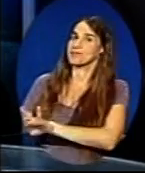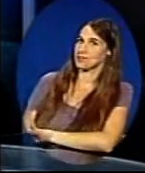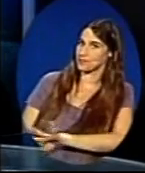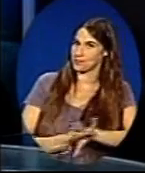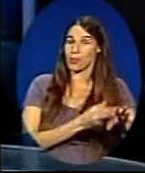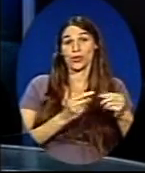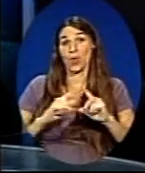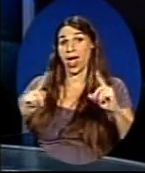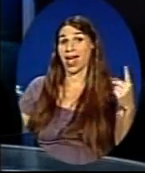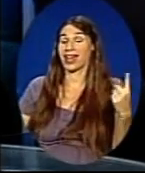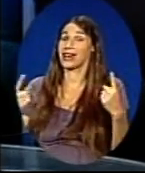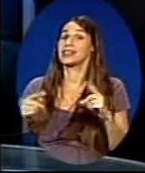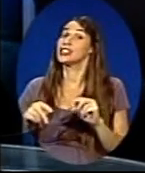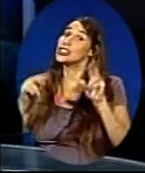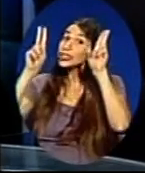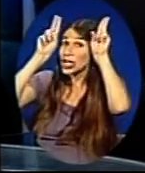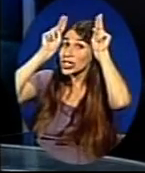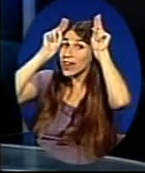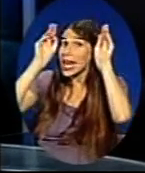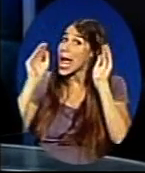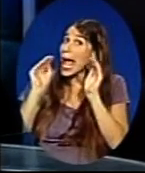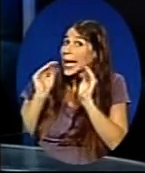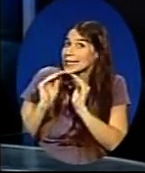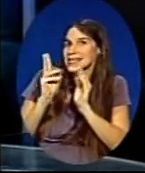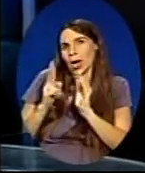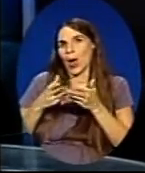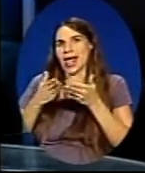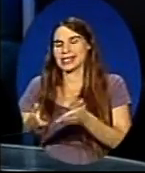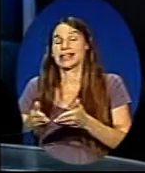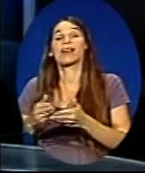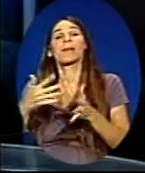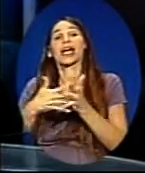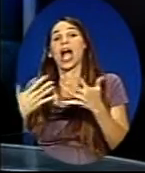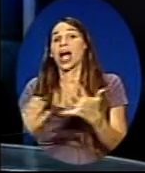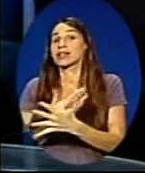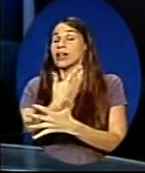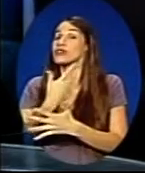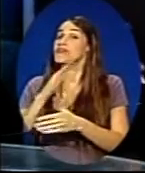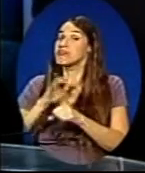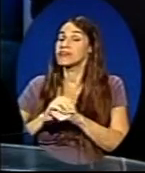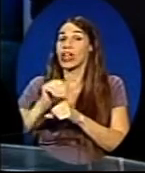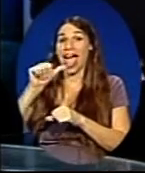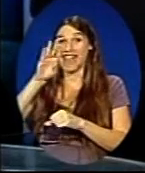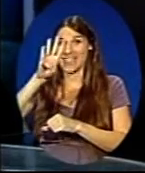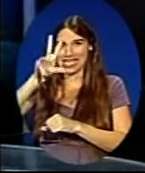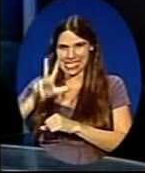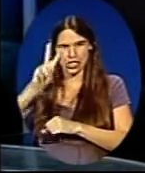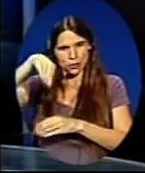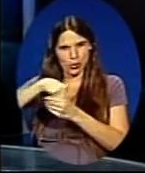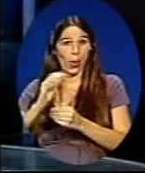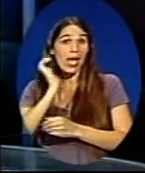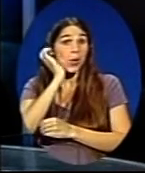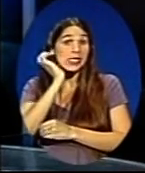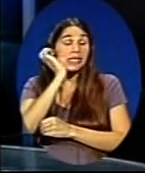לחלוטין, שהשפן הקטן היה יכול להיעזר בו. מחקר חדש מגלה שאבץ, שמצוי בין היתר באגוזים, יכול להפחית